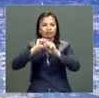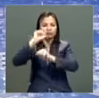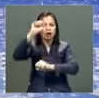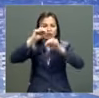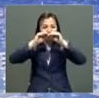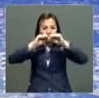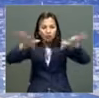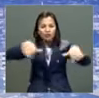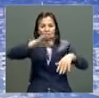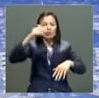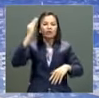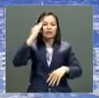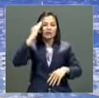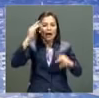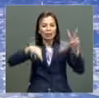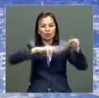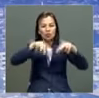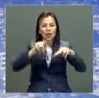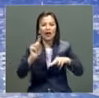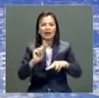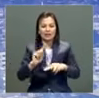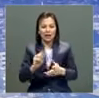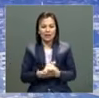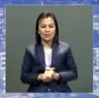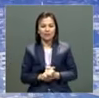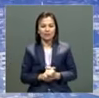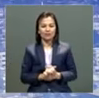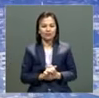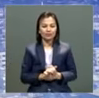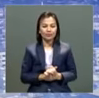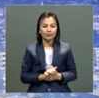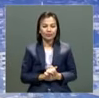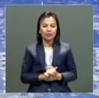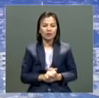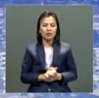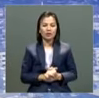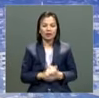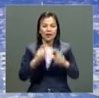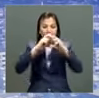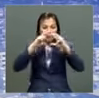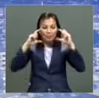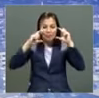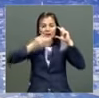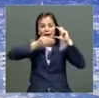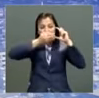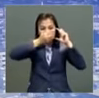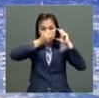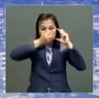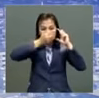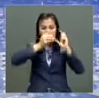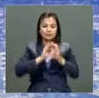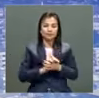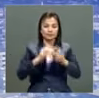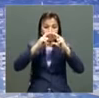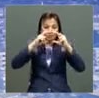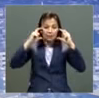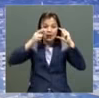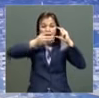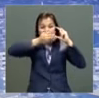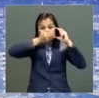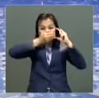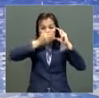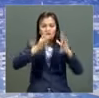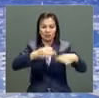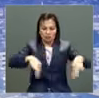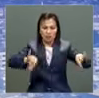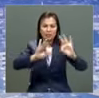ราบกันนะครับว่าเราดูแลกันอย่างไรอีกมาตรการหนึ่งครับก็คือเรื่องหน้ากากอนามัยนะครับซึ่งเป็นเรื่อง